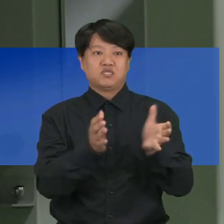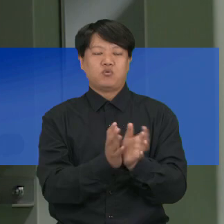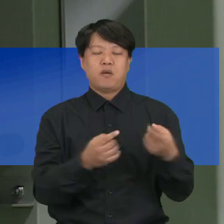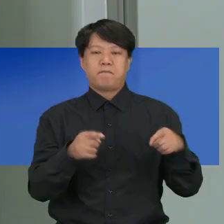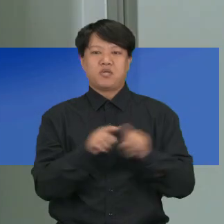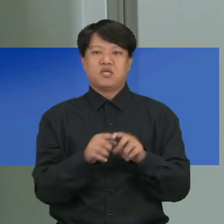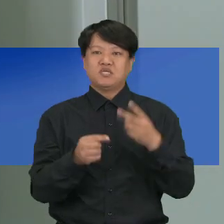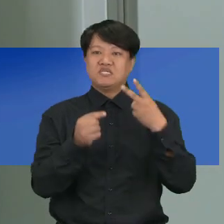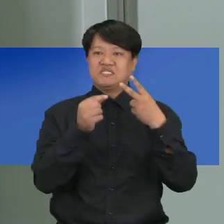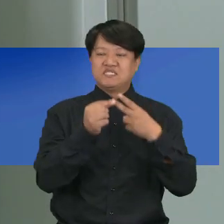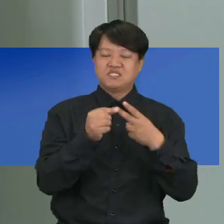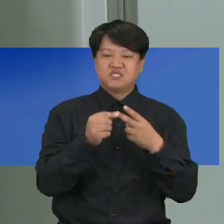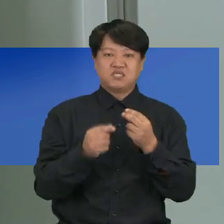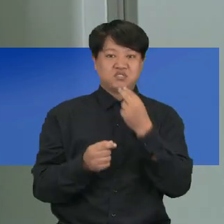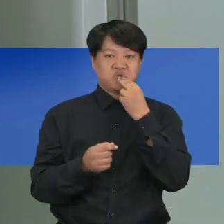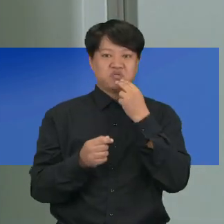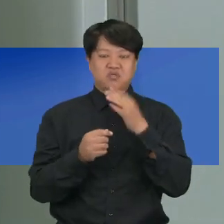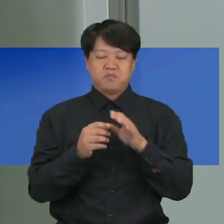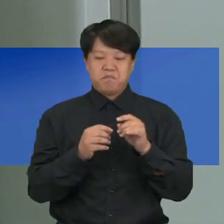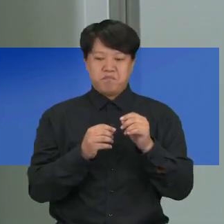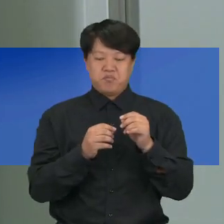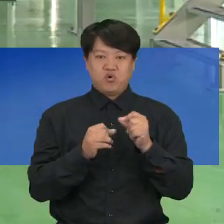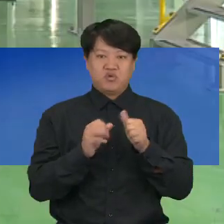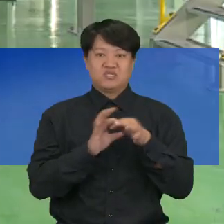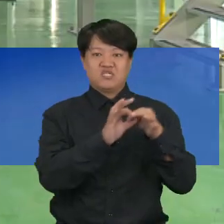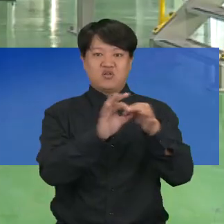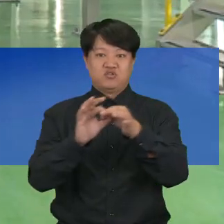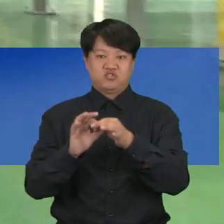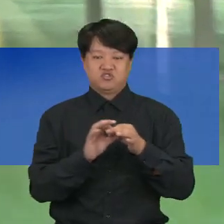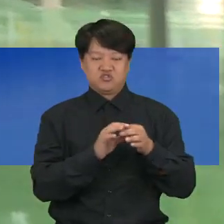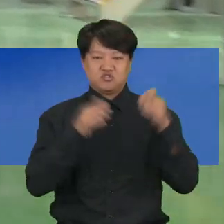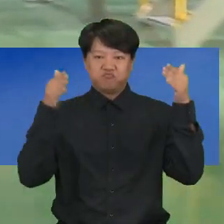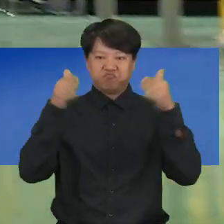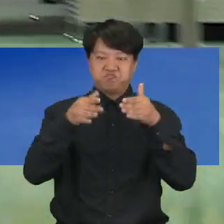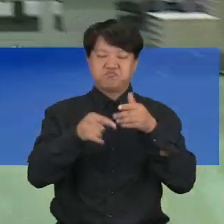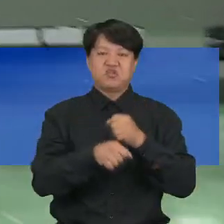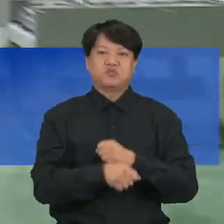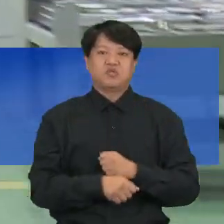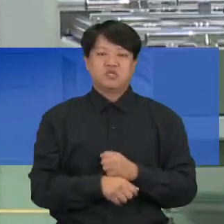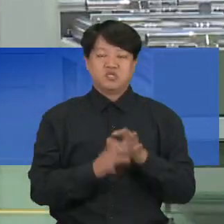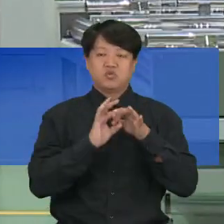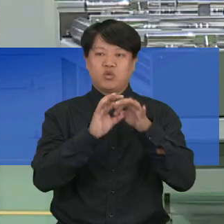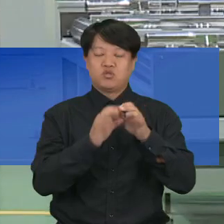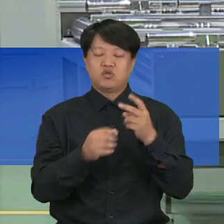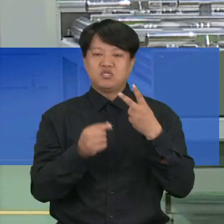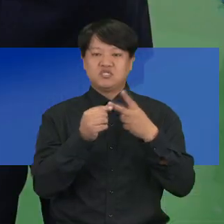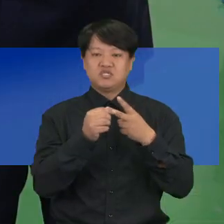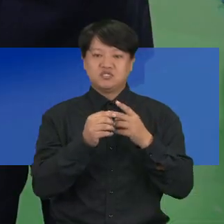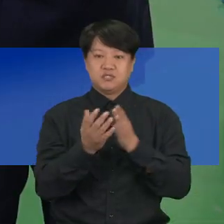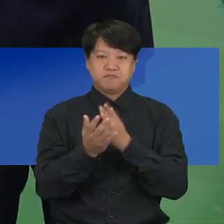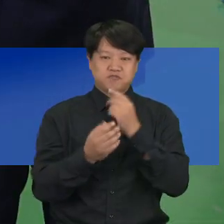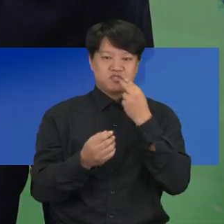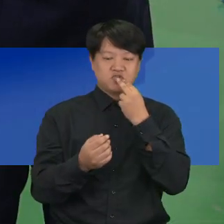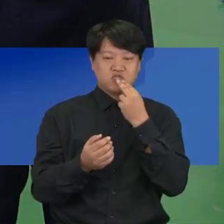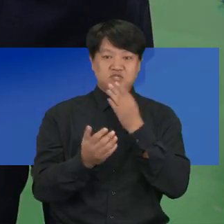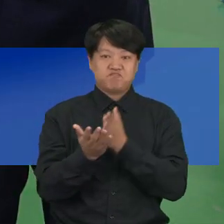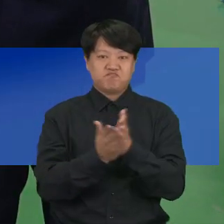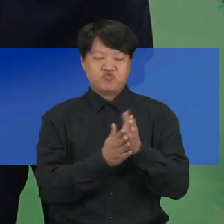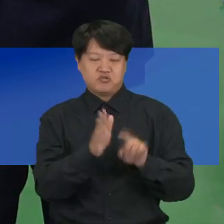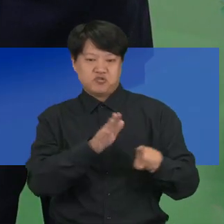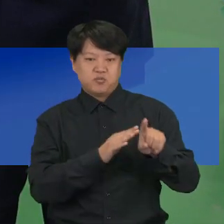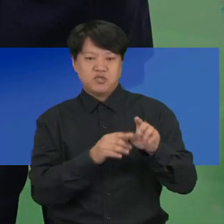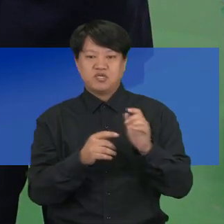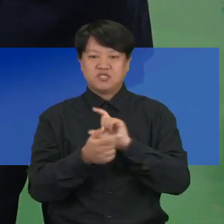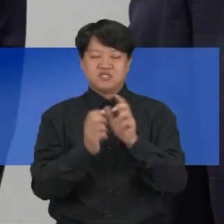국가산업단지 와 함께 2차전지 배터리 클러스터 계 획 추진에도 행정력을 집중 합니다 이를 통해 2차전지